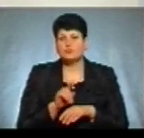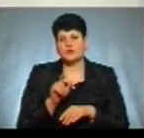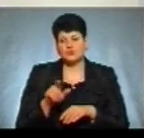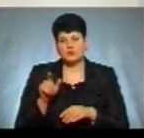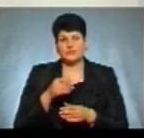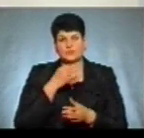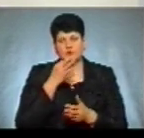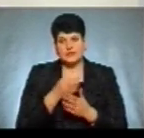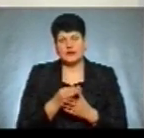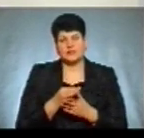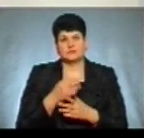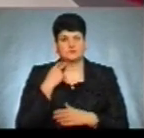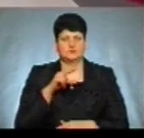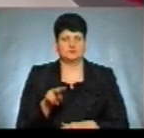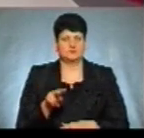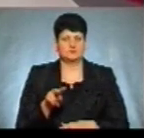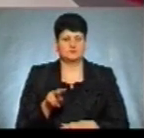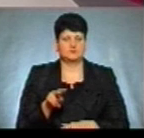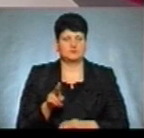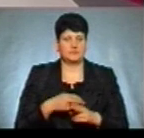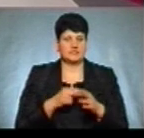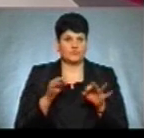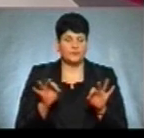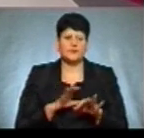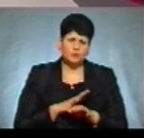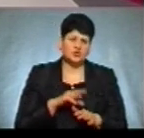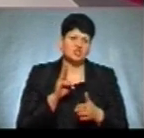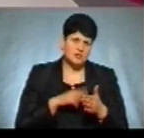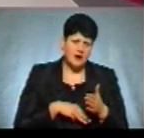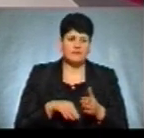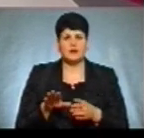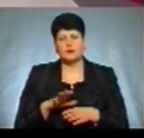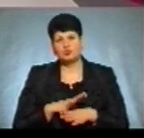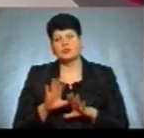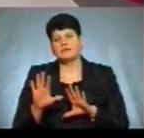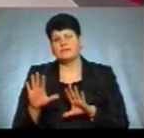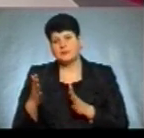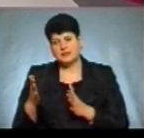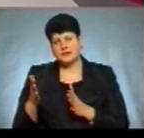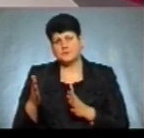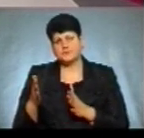відповідальність у вигляді позбавлення волі. Були штрафи і були випадки